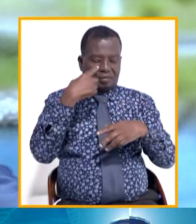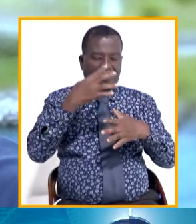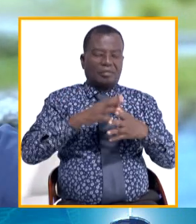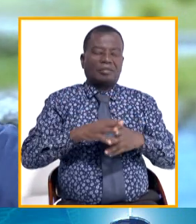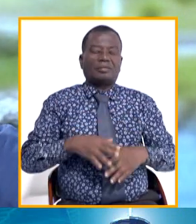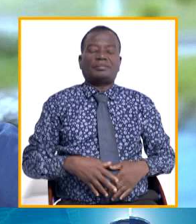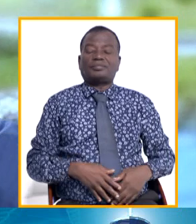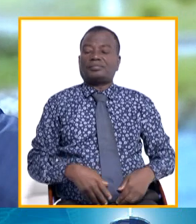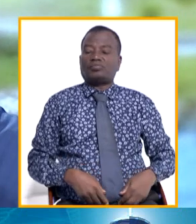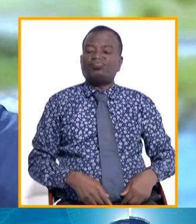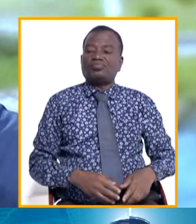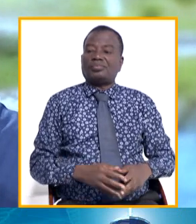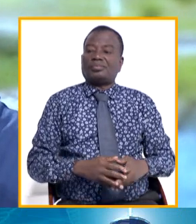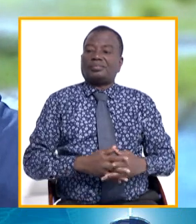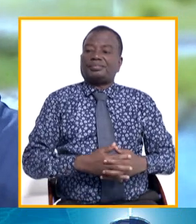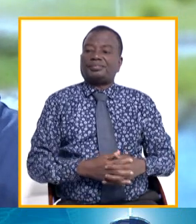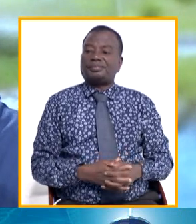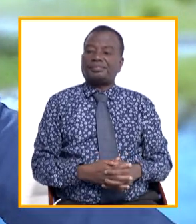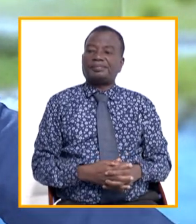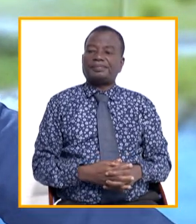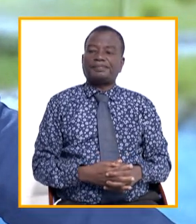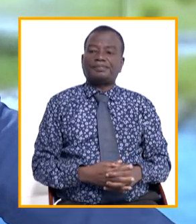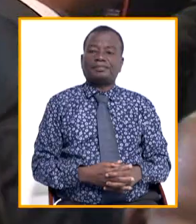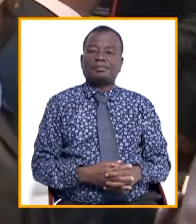cérémonie d'ouverture de cet événement avec Viviane Haïm.